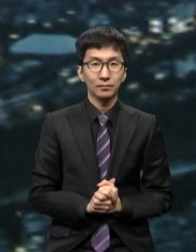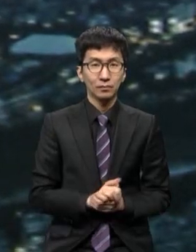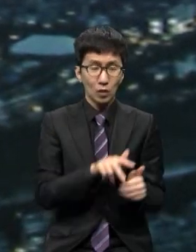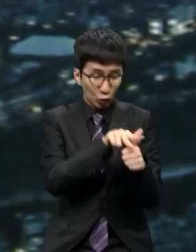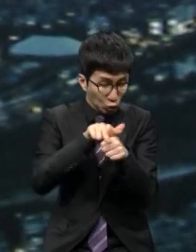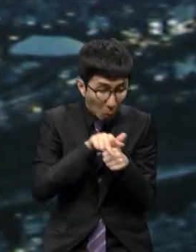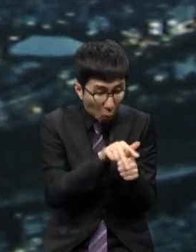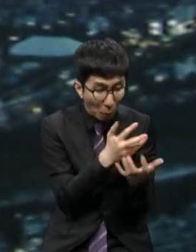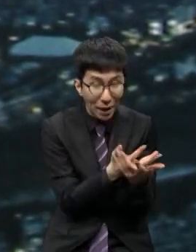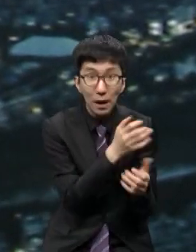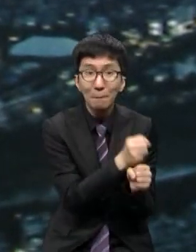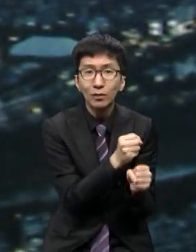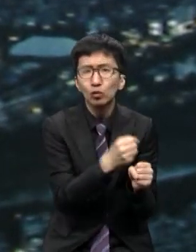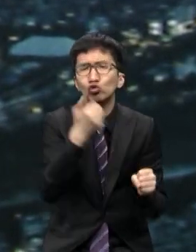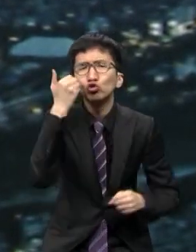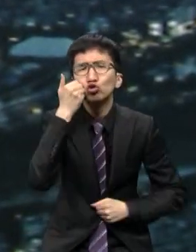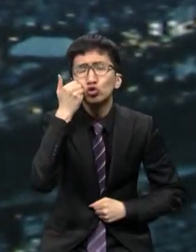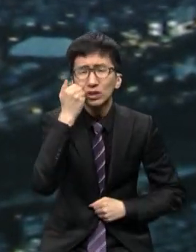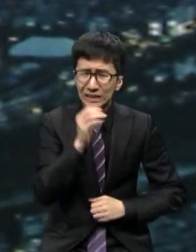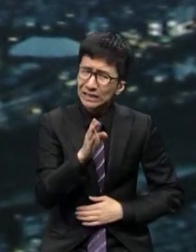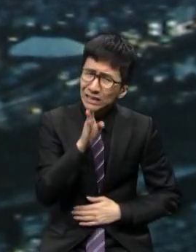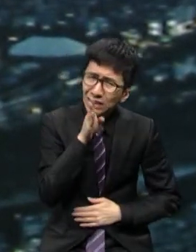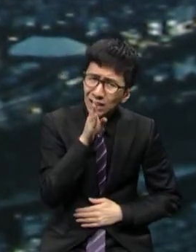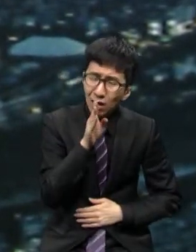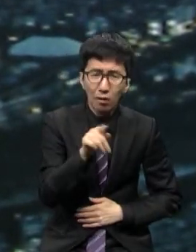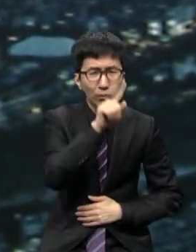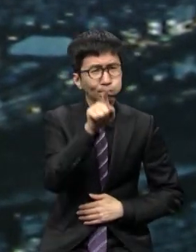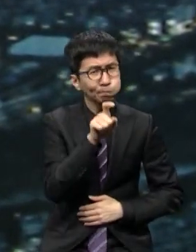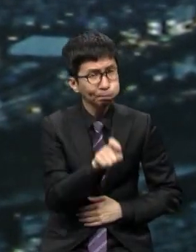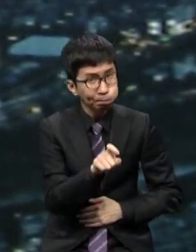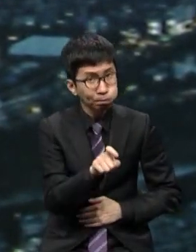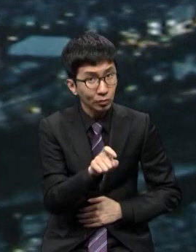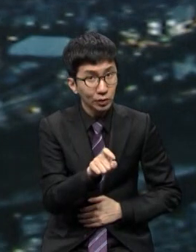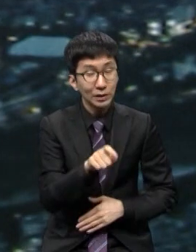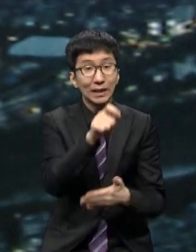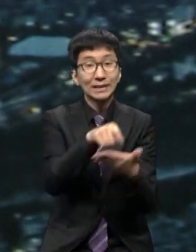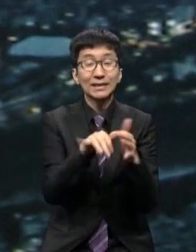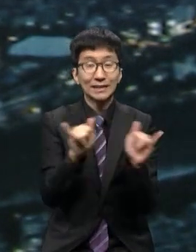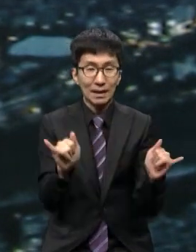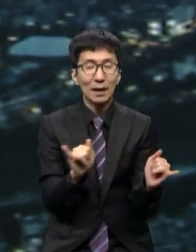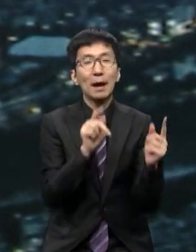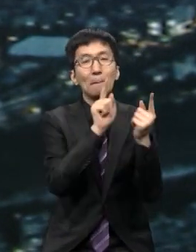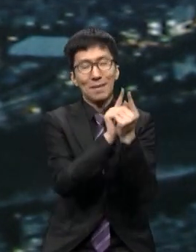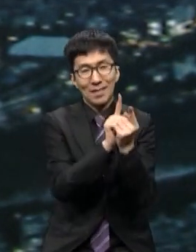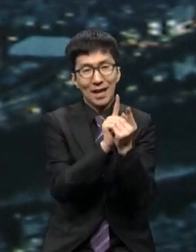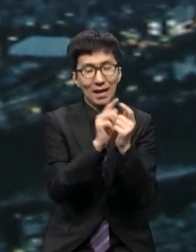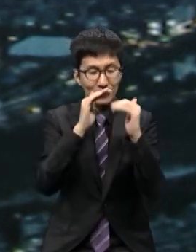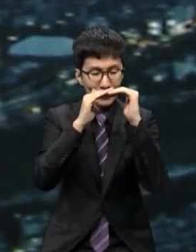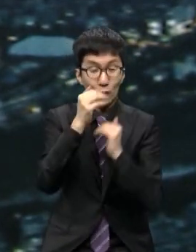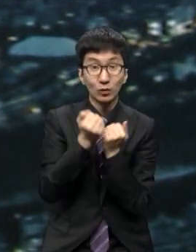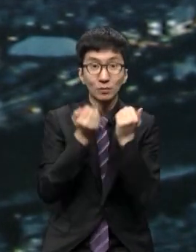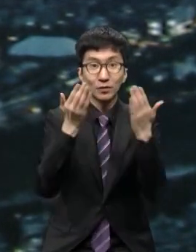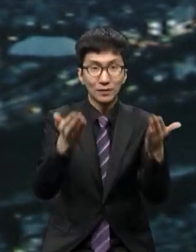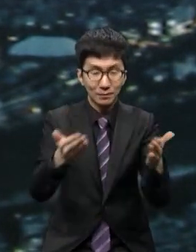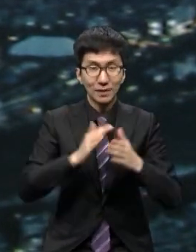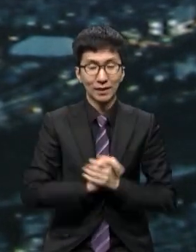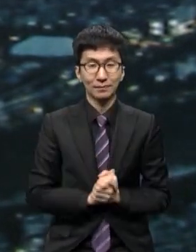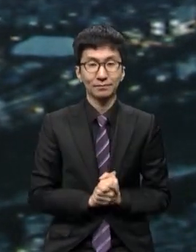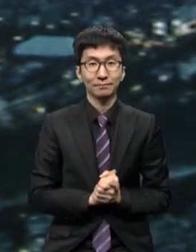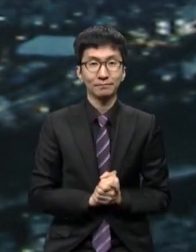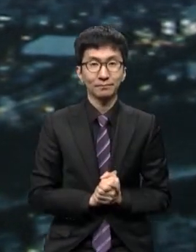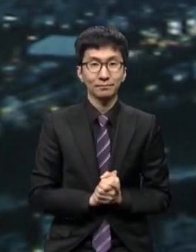자 그럼 이 x 파일 이라는 걸 누가 만들었고 또 진짜 실체가 있는 건지 이현영 기자와 함께 궁금한 점들 하나씩